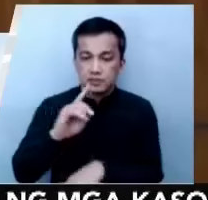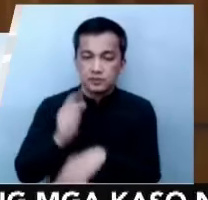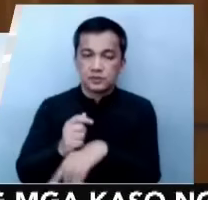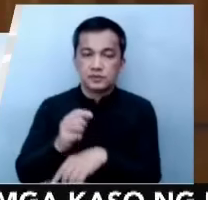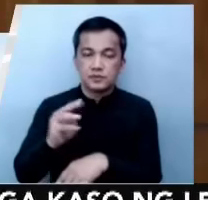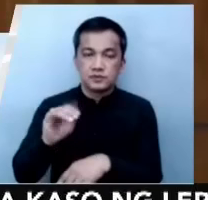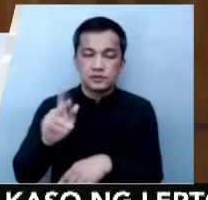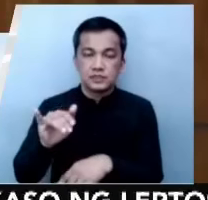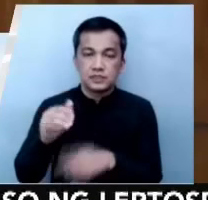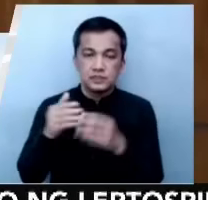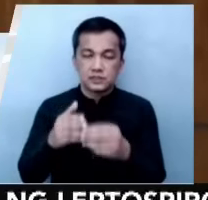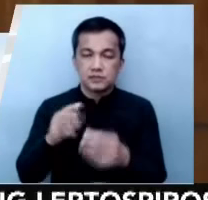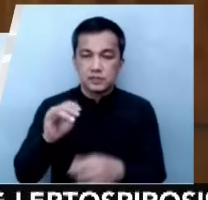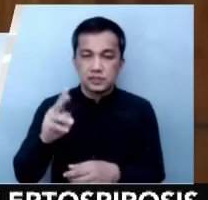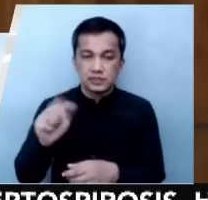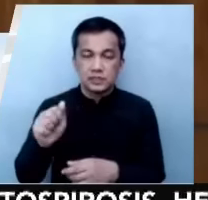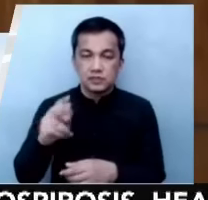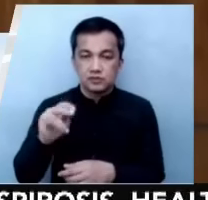go through the process.